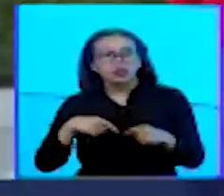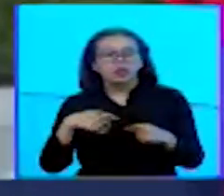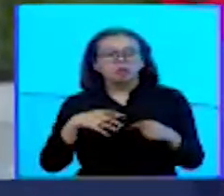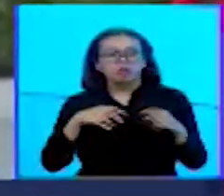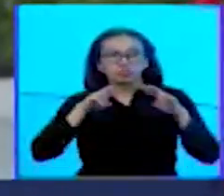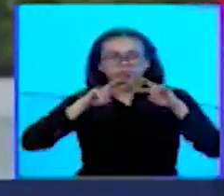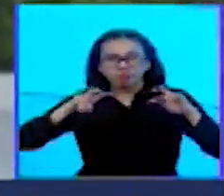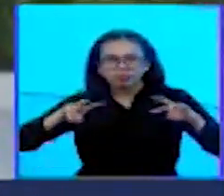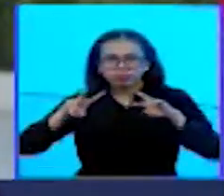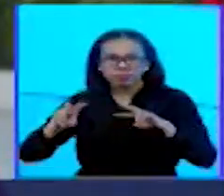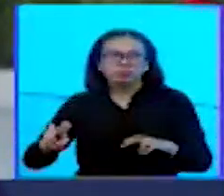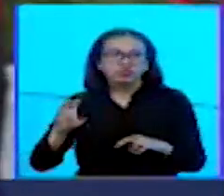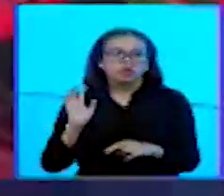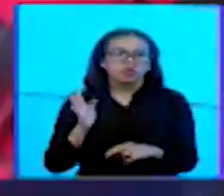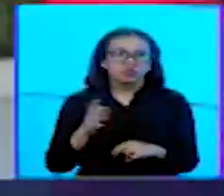PT Rumlah ya,